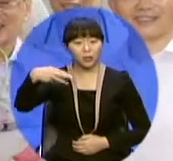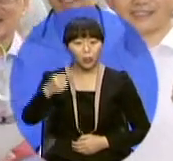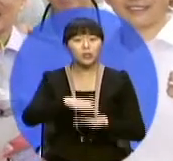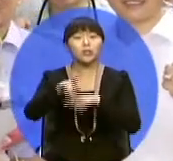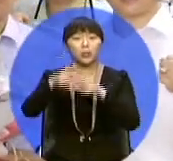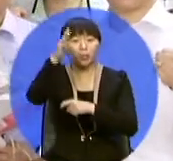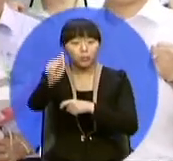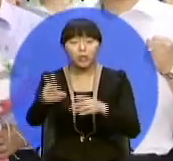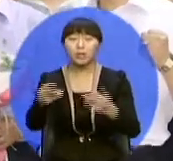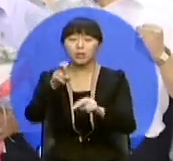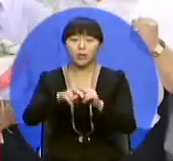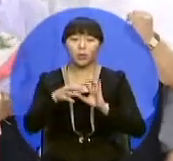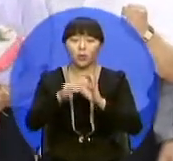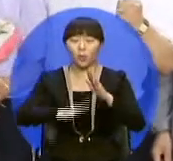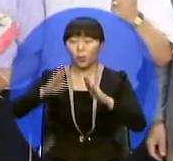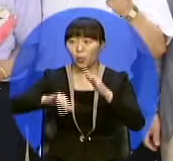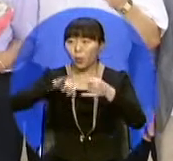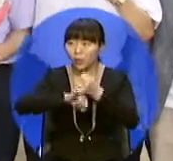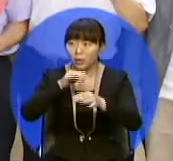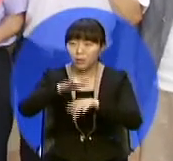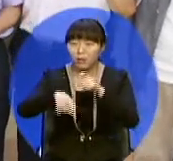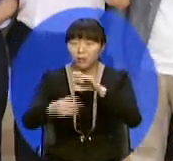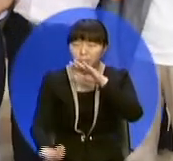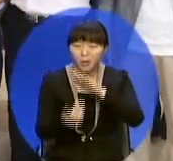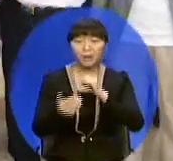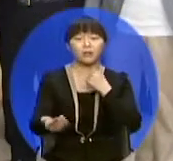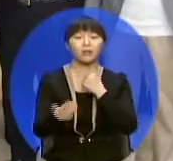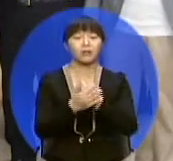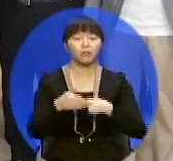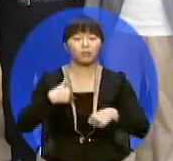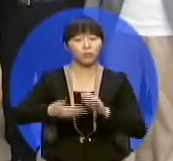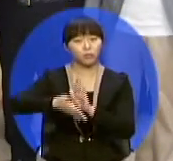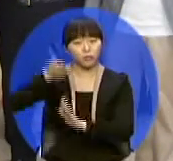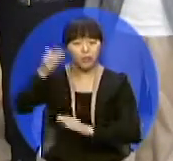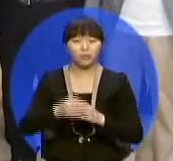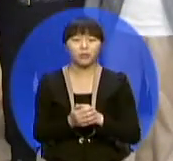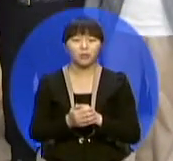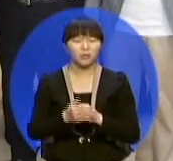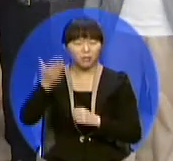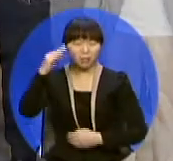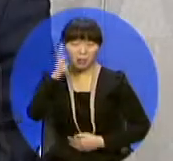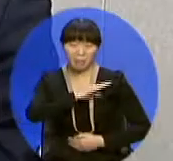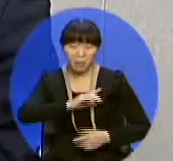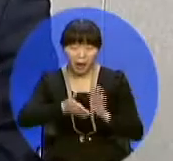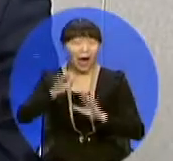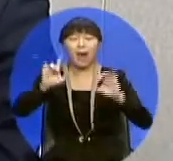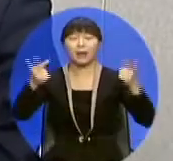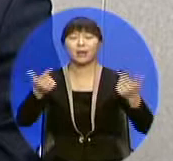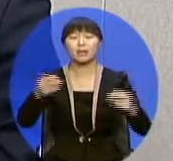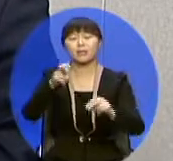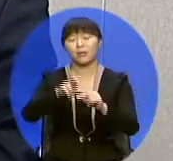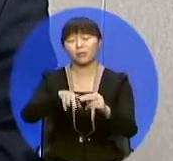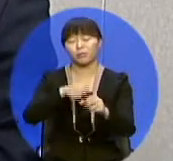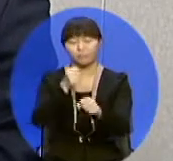네. 일자리 관련 공약 이행 최우수상을 받아서 광명 씨가 이제는 단순히 베드타운이 아니라 네. 그래도 일자리를